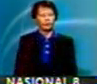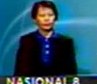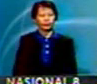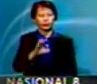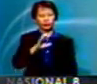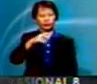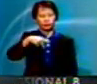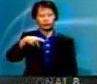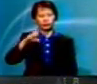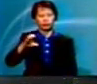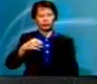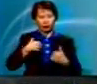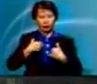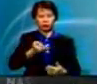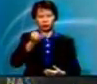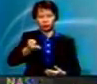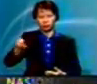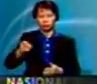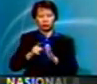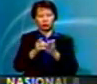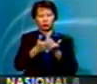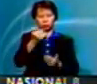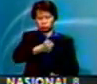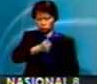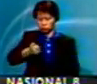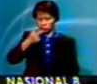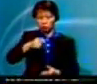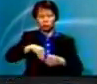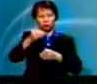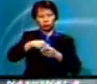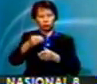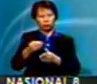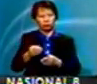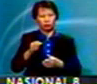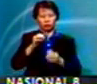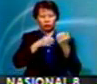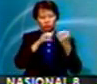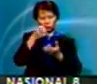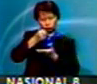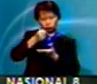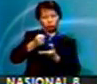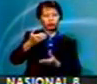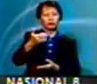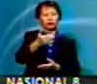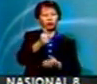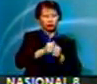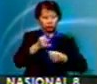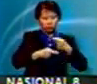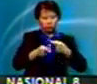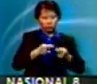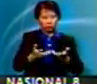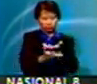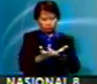CPPC dilengkapi dengan fasiliti dan kemudahan peralatan untuk menghasilkan sos ikan. Bermula dengan proses